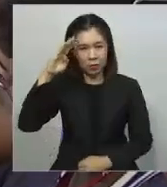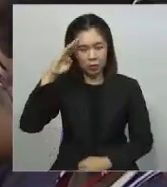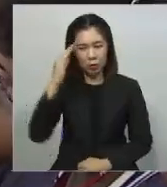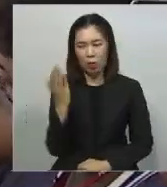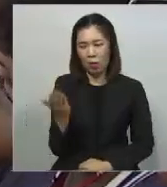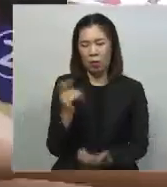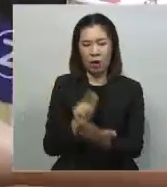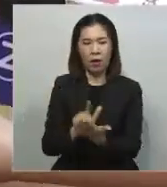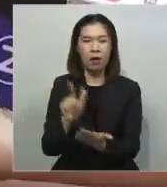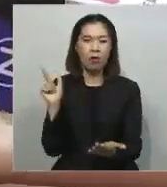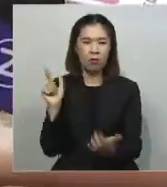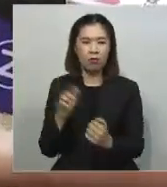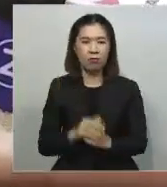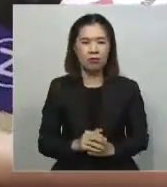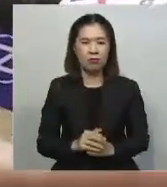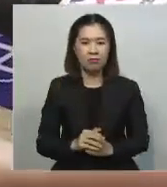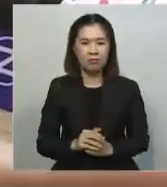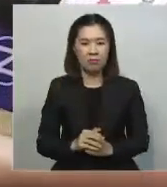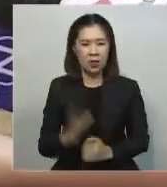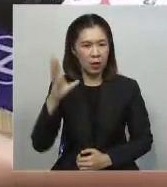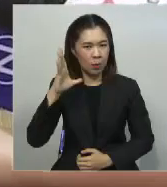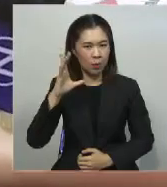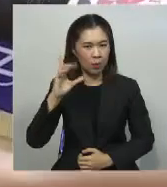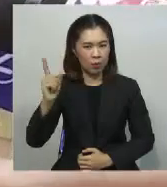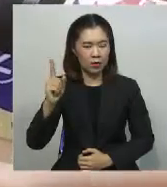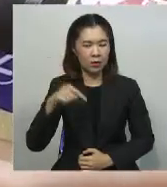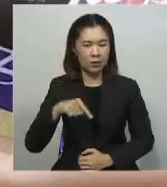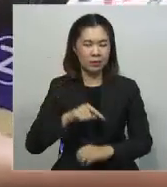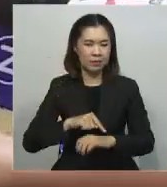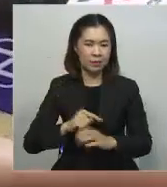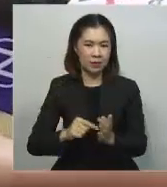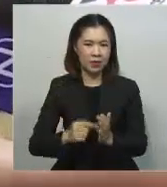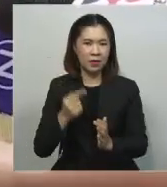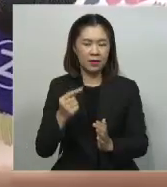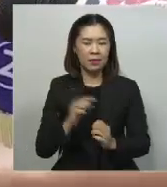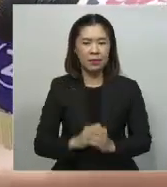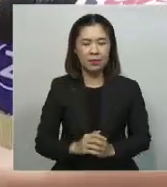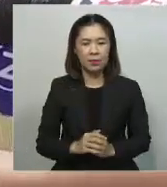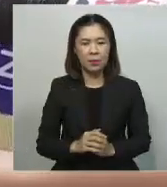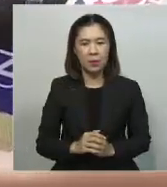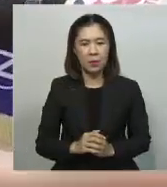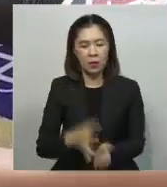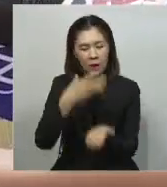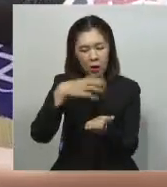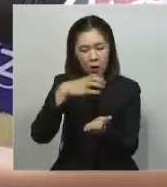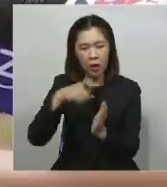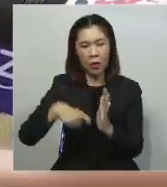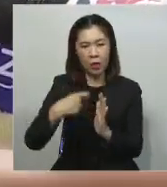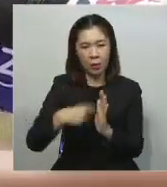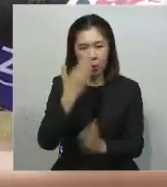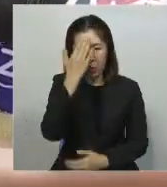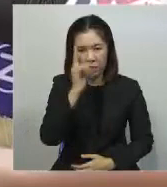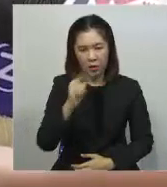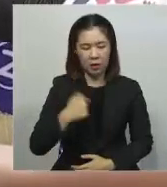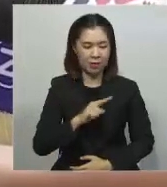ลาออกจากตำแหน่งโดยจะมีผลในวันพรุ่งนี้โดยนายอุตมะกล่าวว่าเหตุผลที่ลาออกวันนี้เพราะงาน